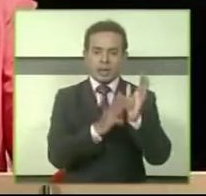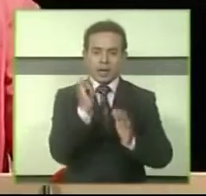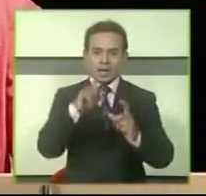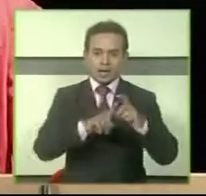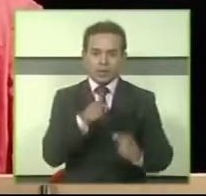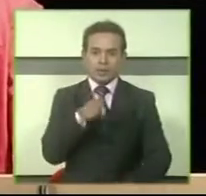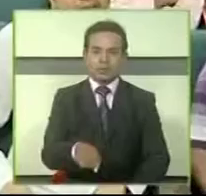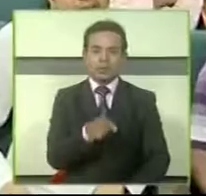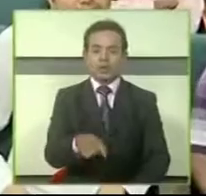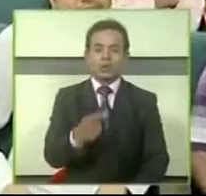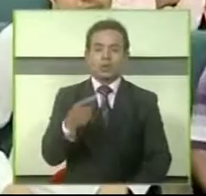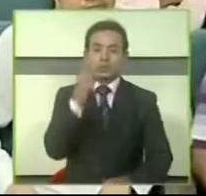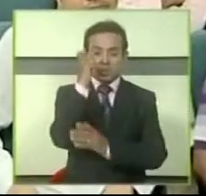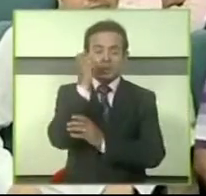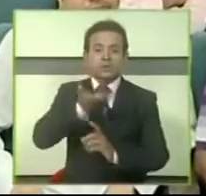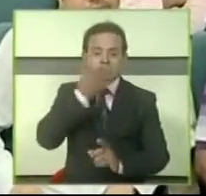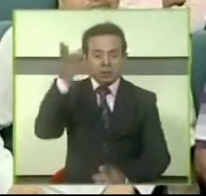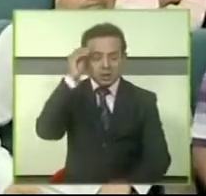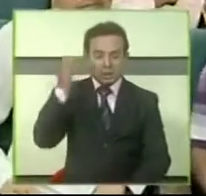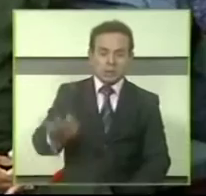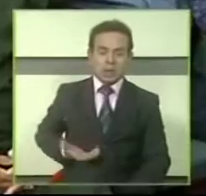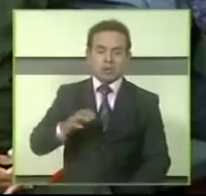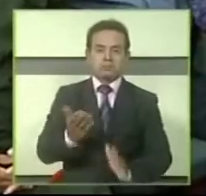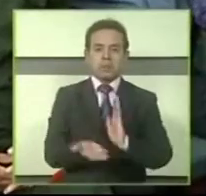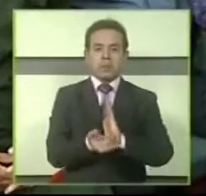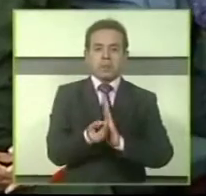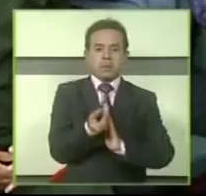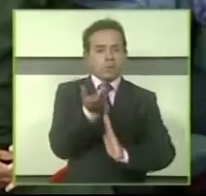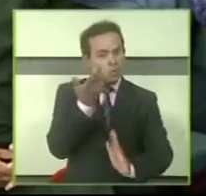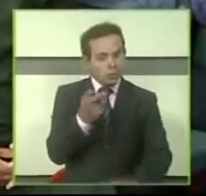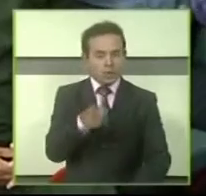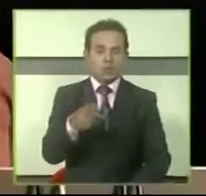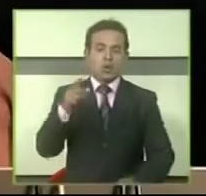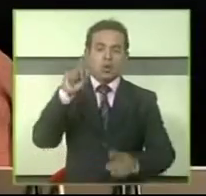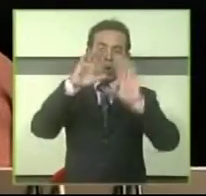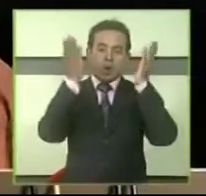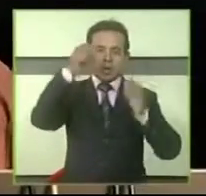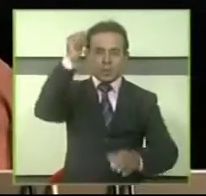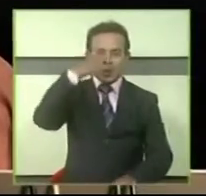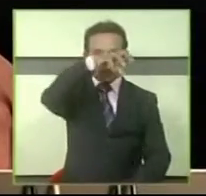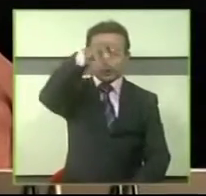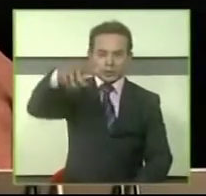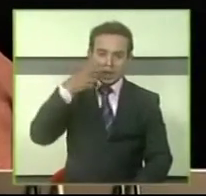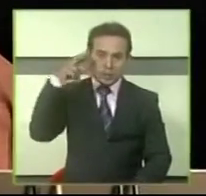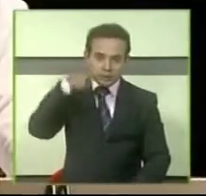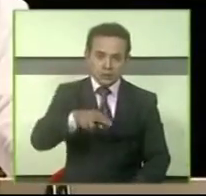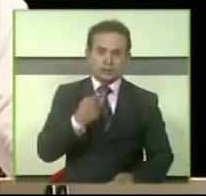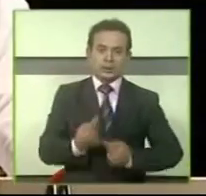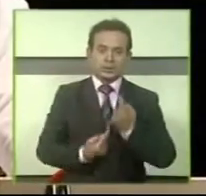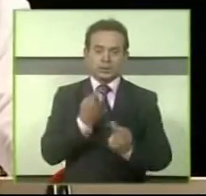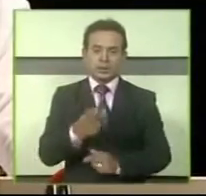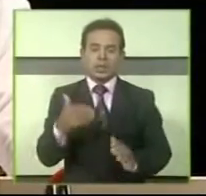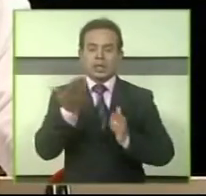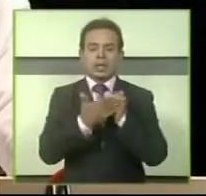গতিতে এগিয়ে যাচ্ছে বলেই আজ দেশি বিদেশি ষড়যন্ত্র শুরু হয়েছে। এ সময় তিনি বাঙালির ইতিহাস ঐতিহ্য হৃদয়ে লালন